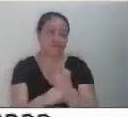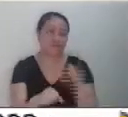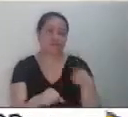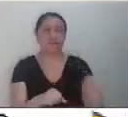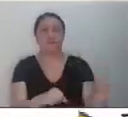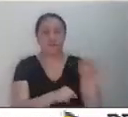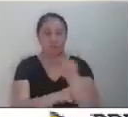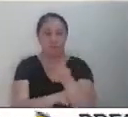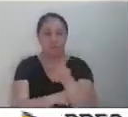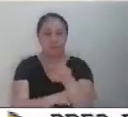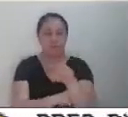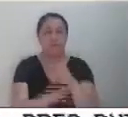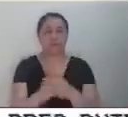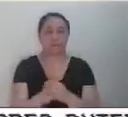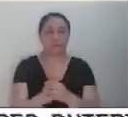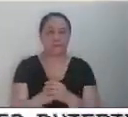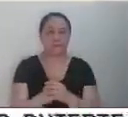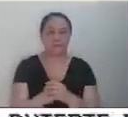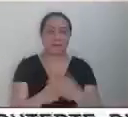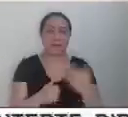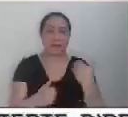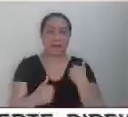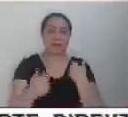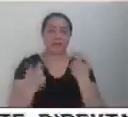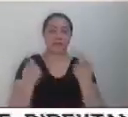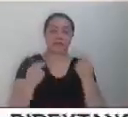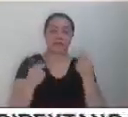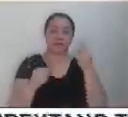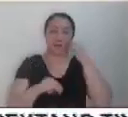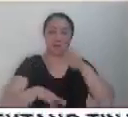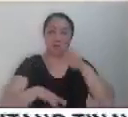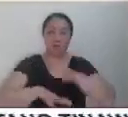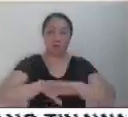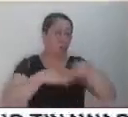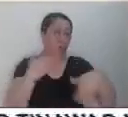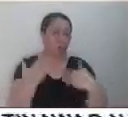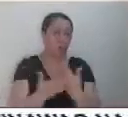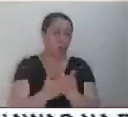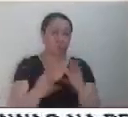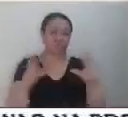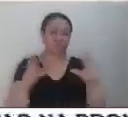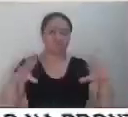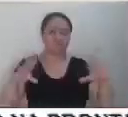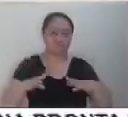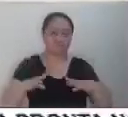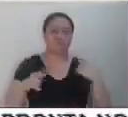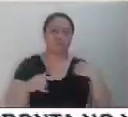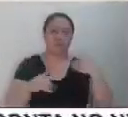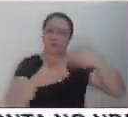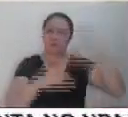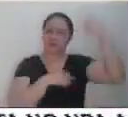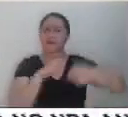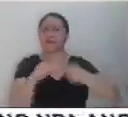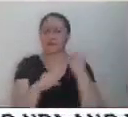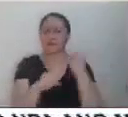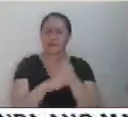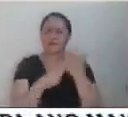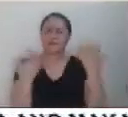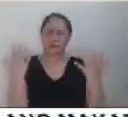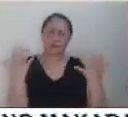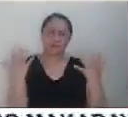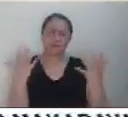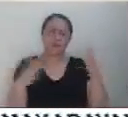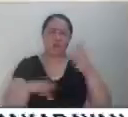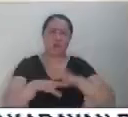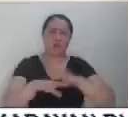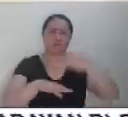tayong kabitan ng ng sticker na by appointment. Ito po naman ay magbubook lang kayo online, pipiliin niyo yung